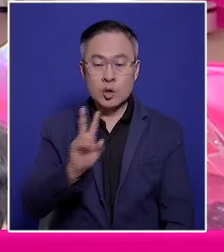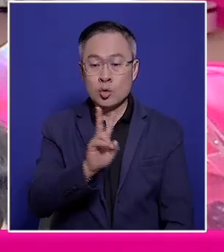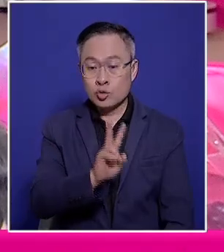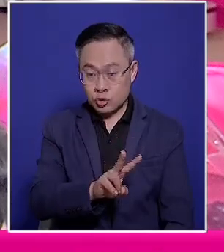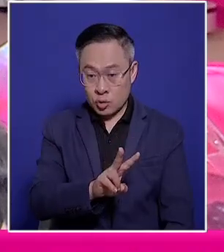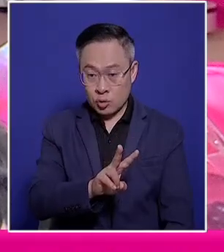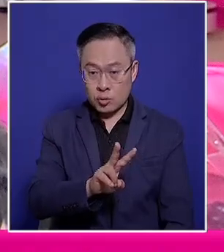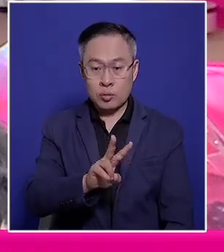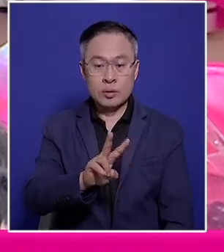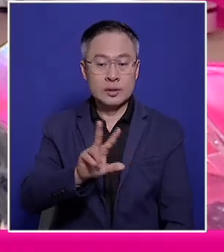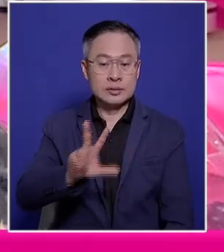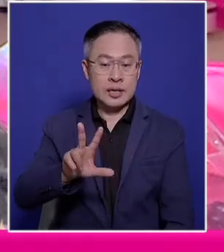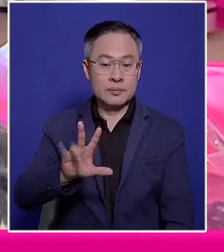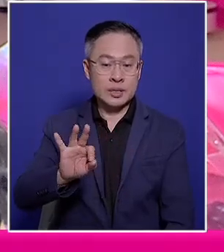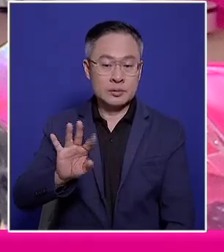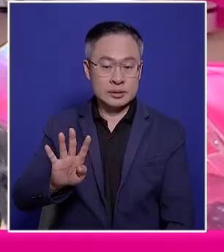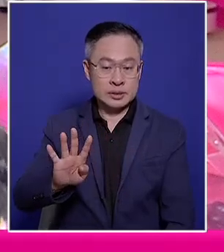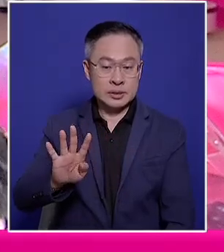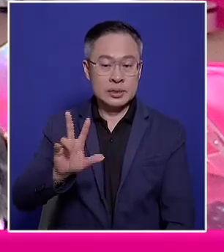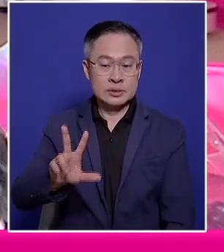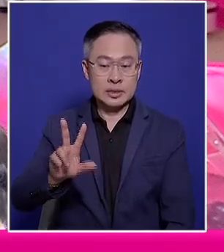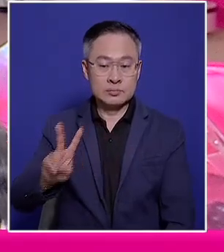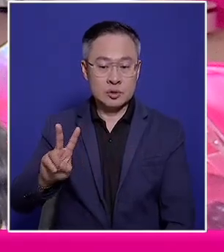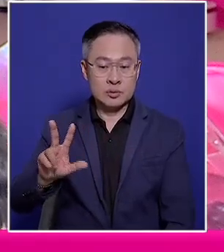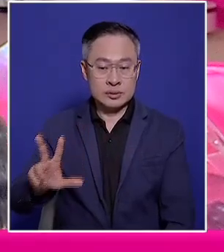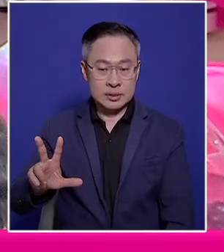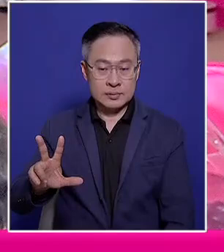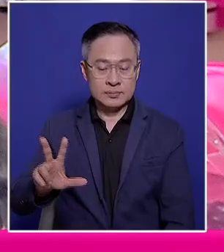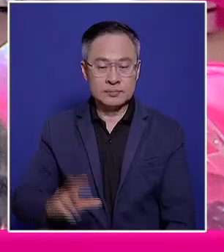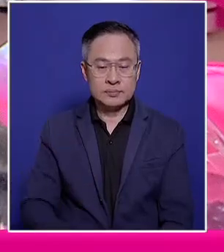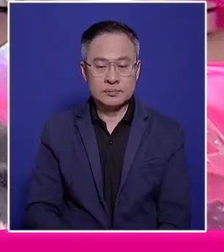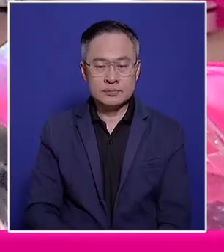2 3 9 4 3 2 3